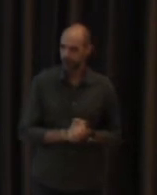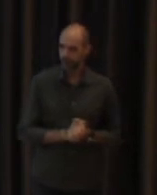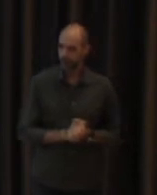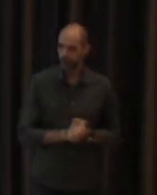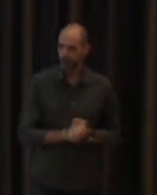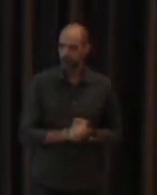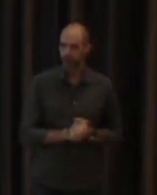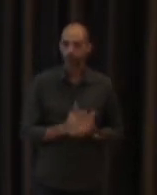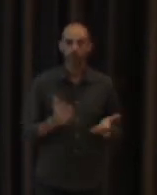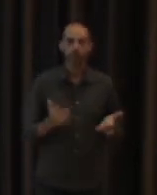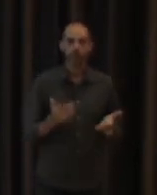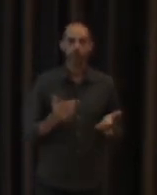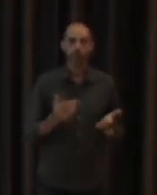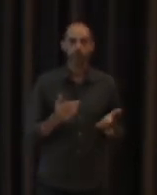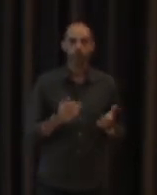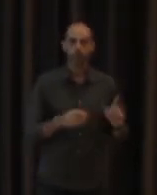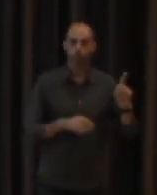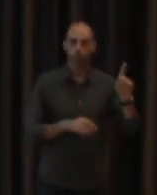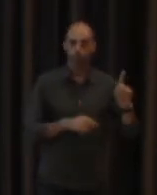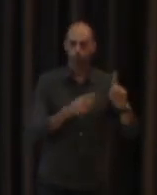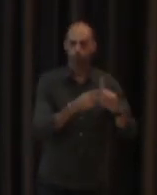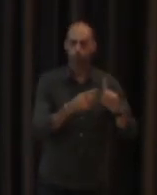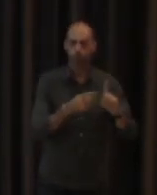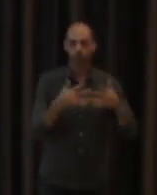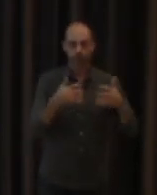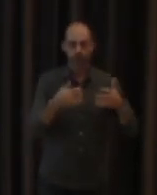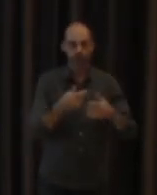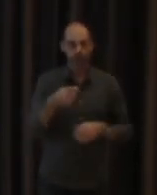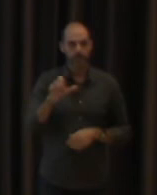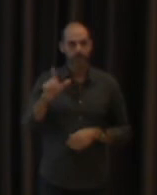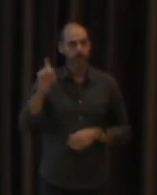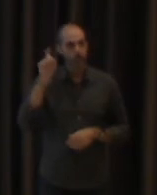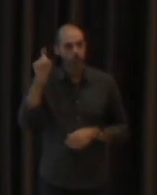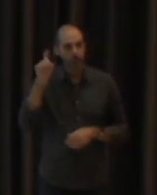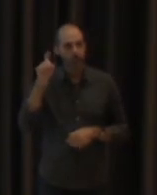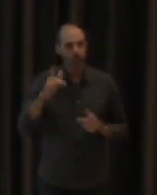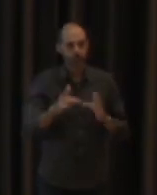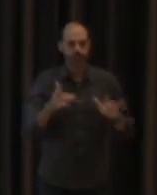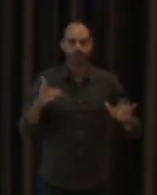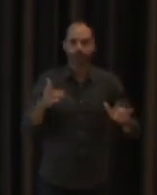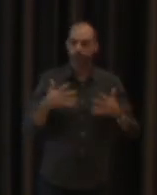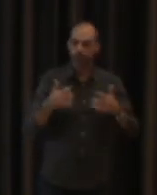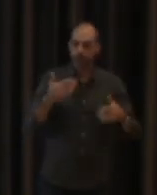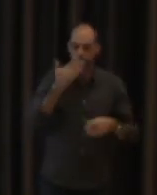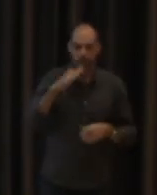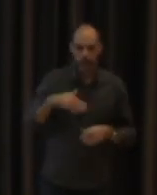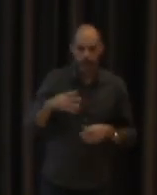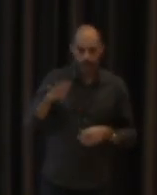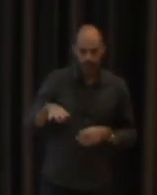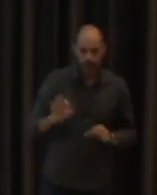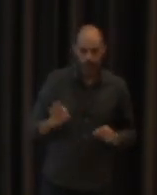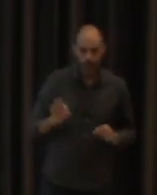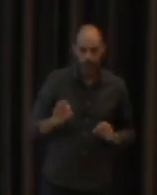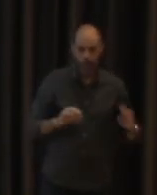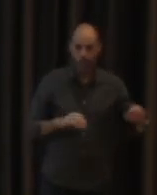de casos com el que teniu a l'apartat 1. El professor, si hi ha enemistat, és una frase ben formada en català. En canvi, la